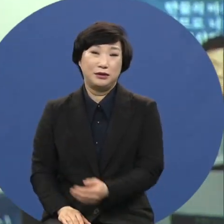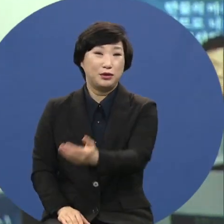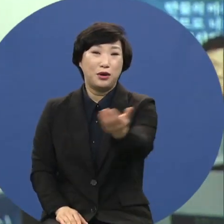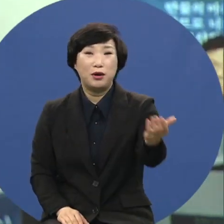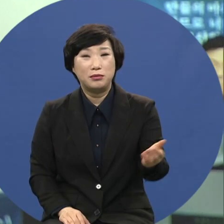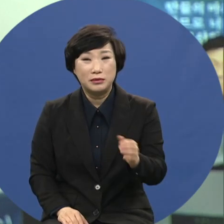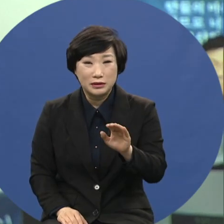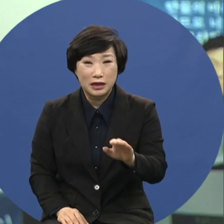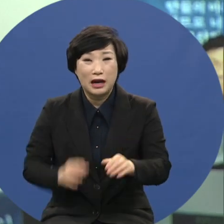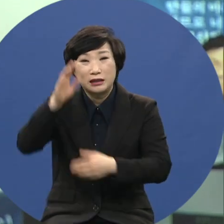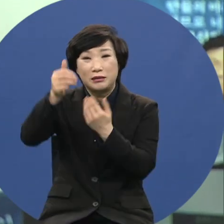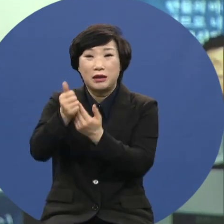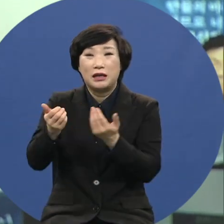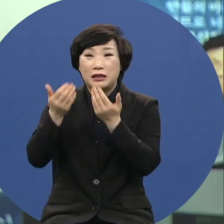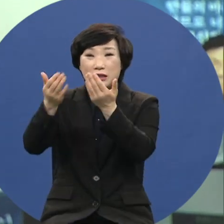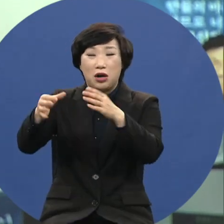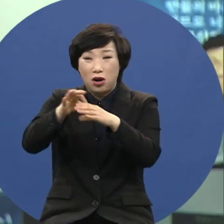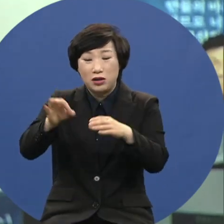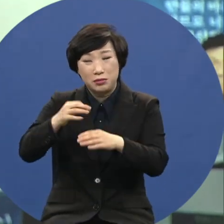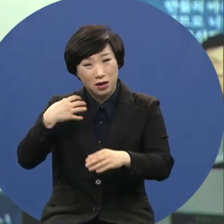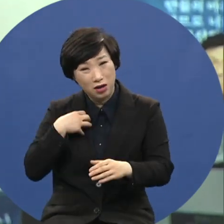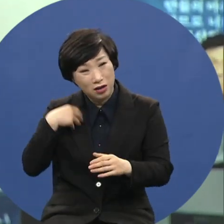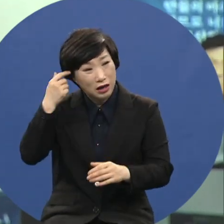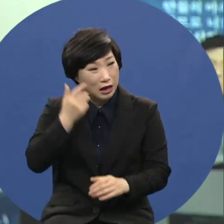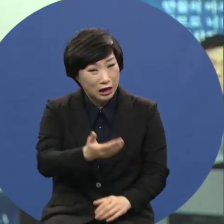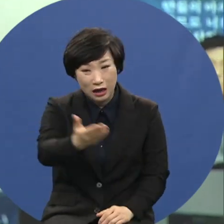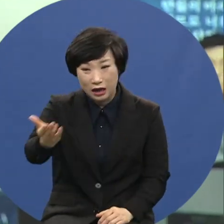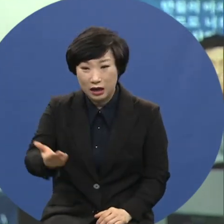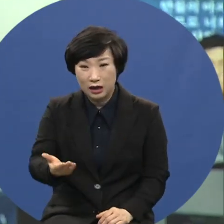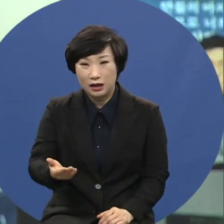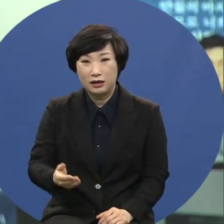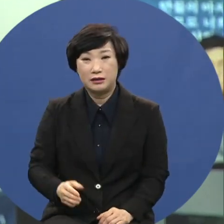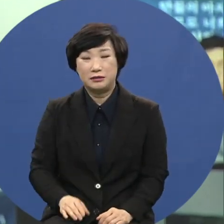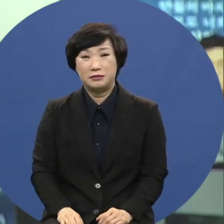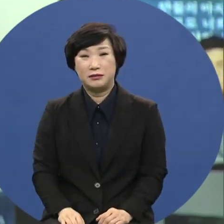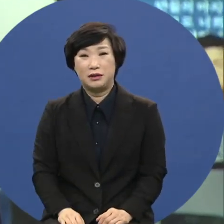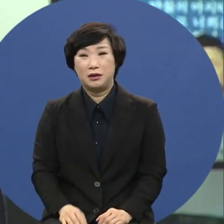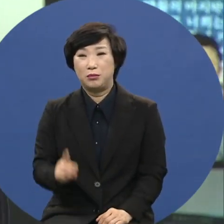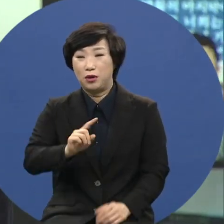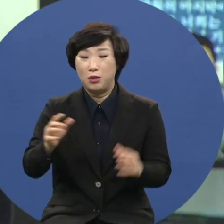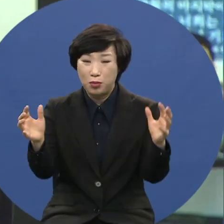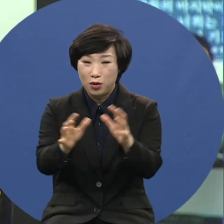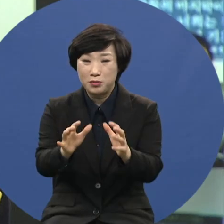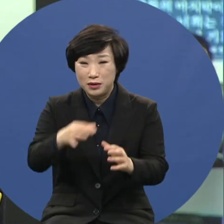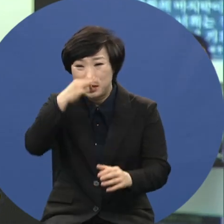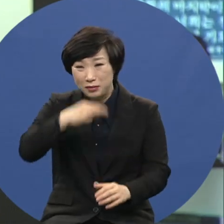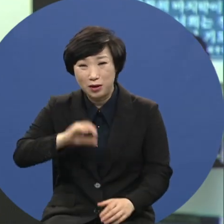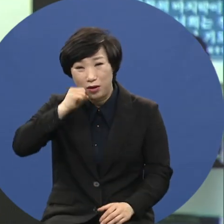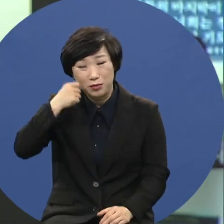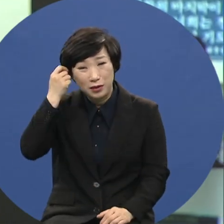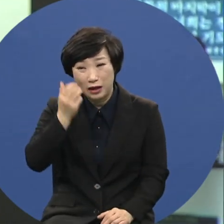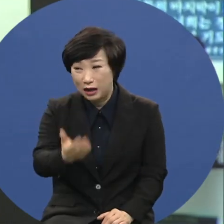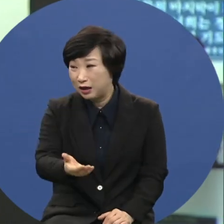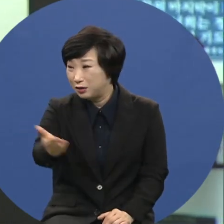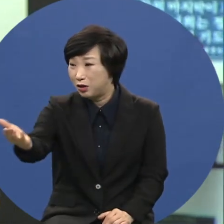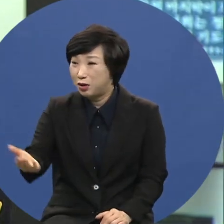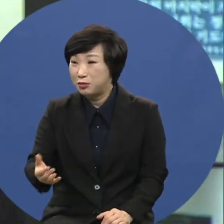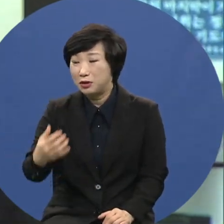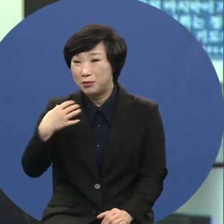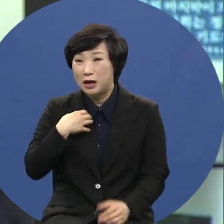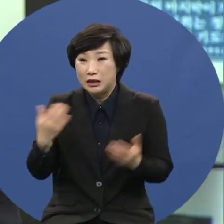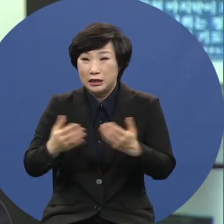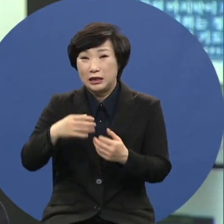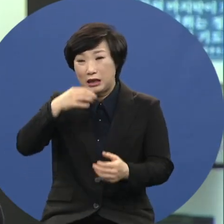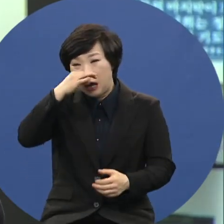여러분, 하나님께 드리지는 헌금이 힘드십니까? 모임이 힘드십니까? 당신이 맡은